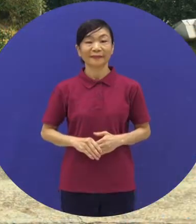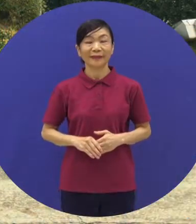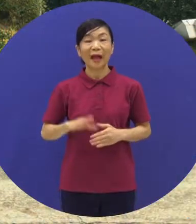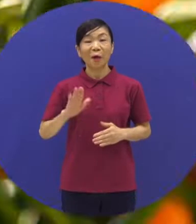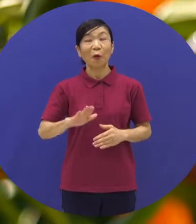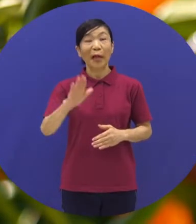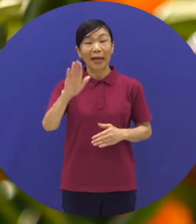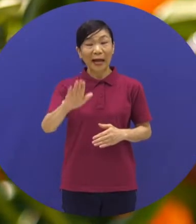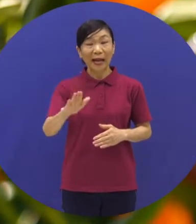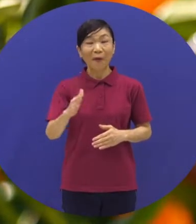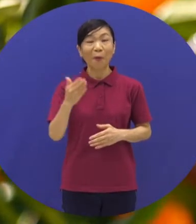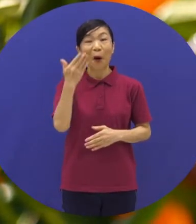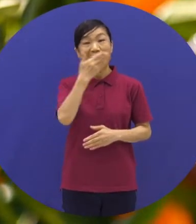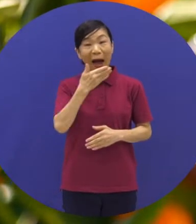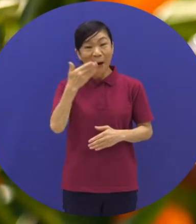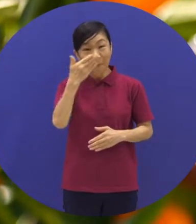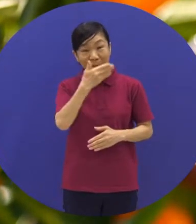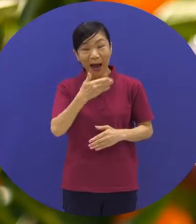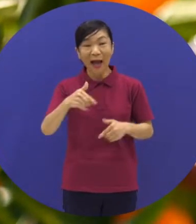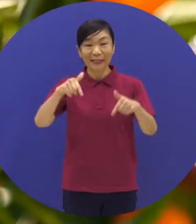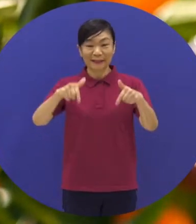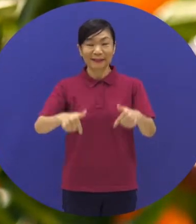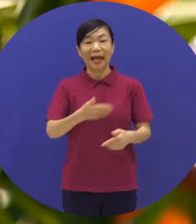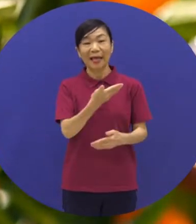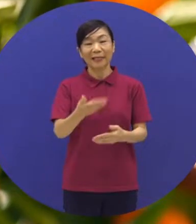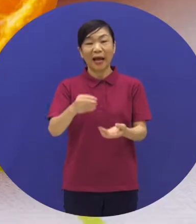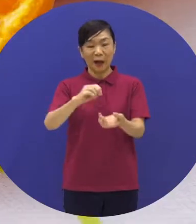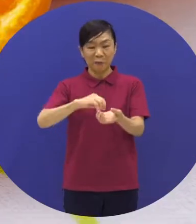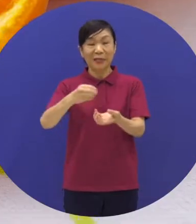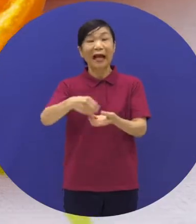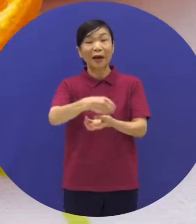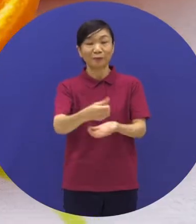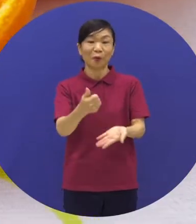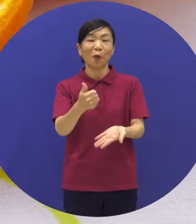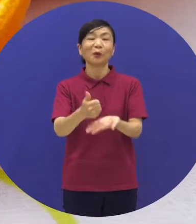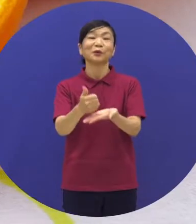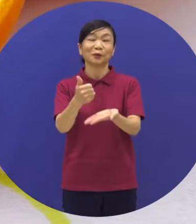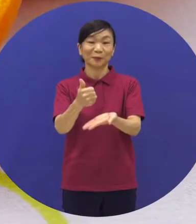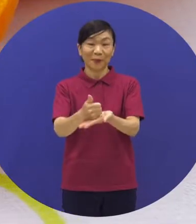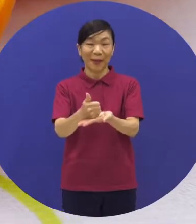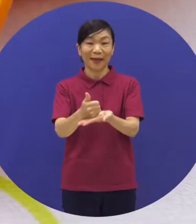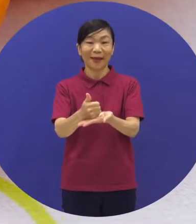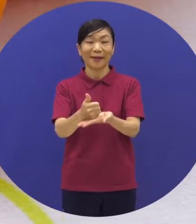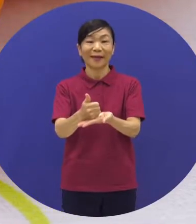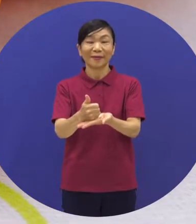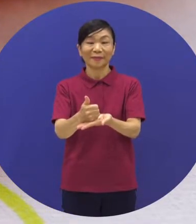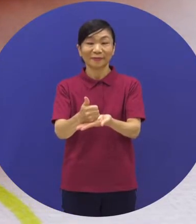これからの時期は味が濃くとっても甘い西海みかんもおすすめですね。